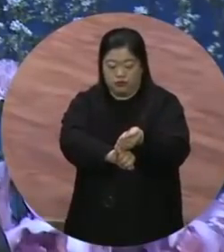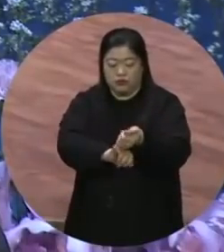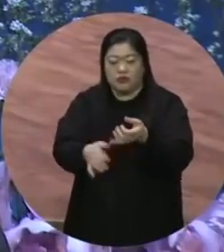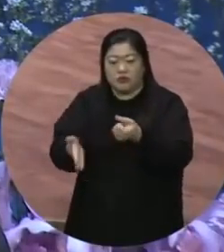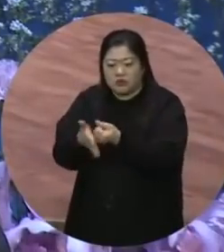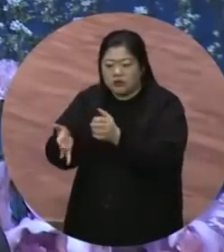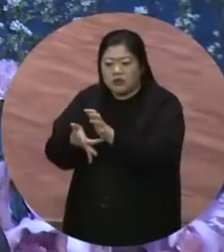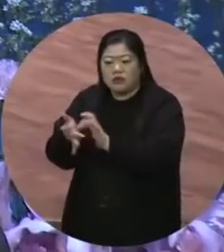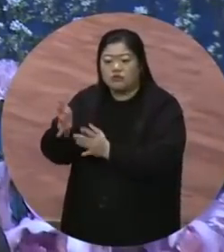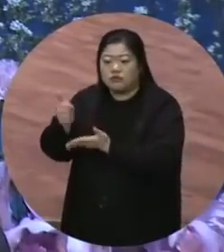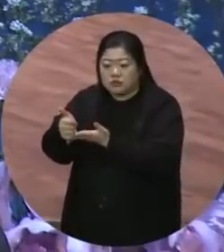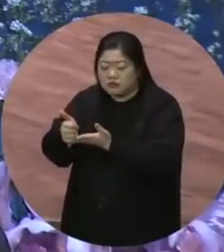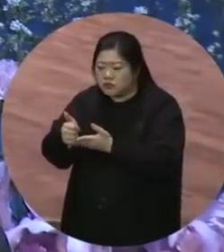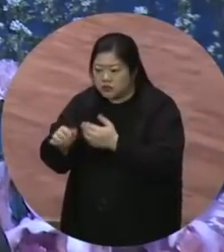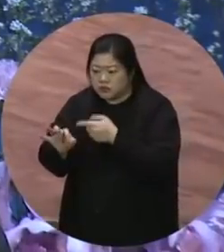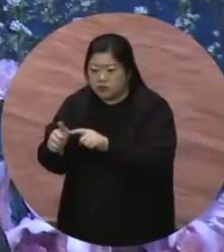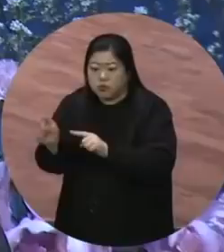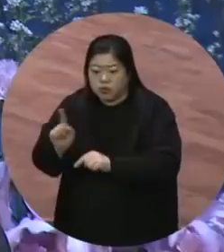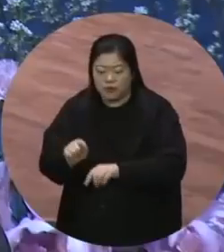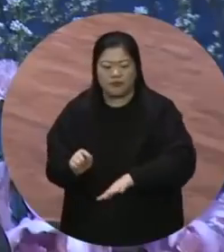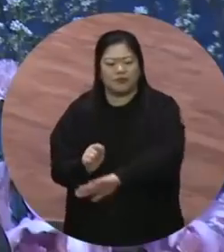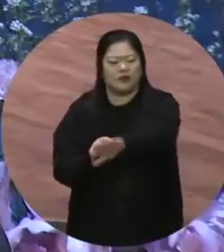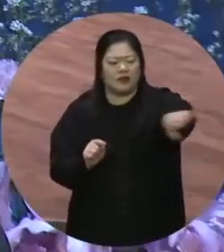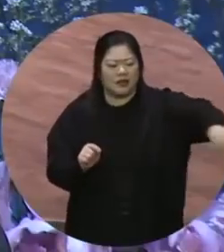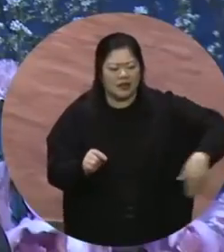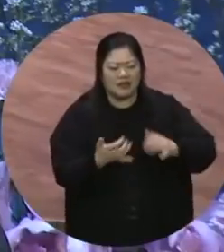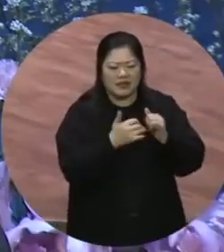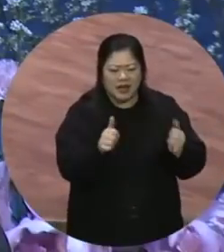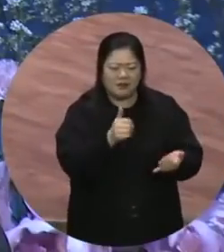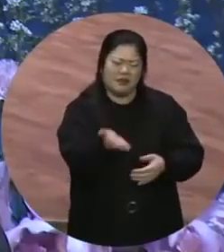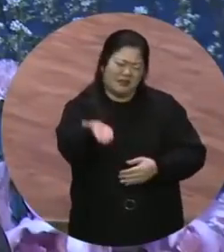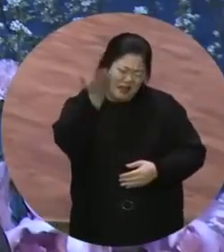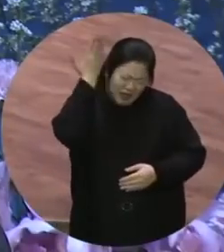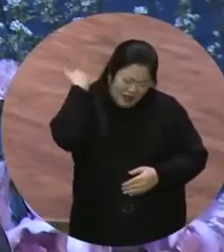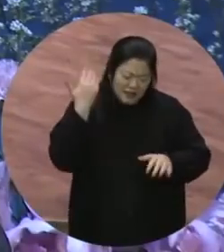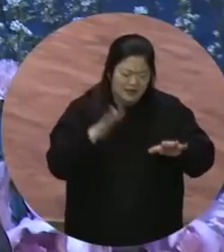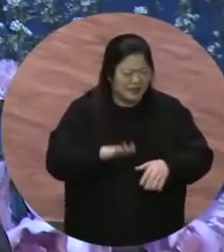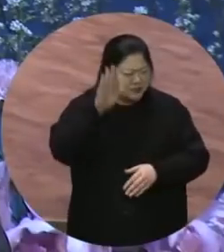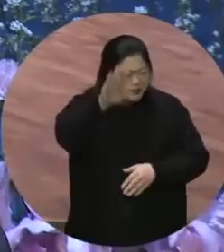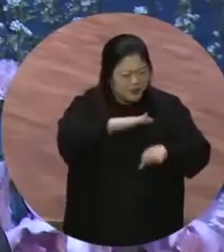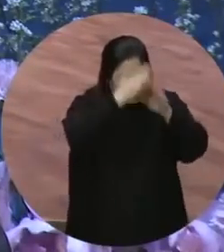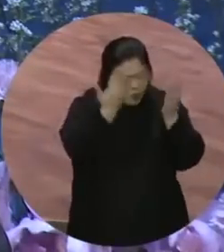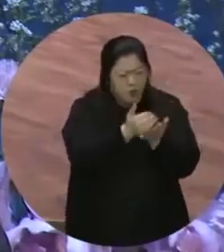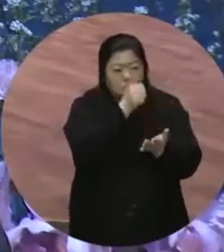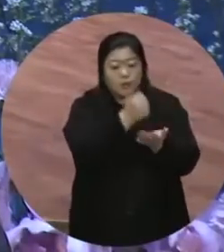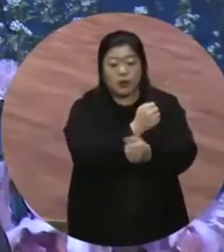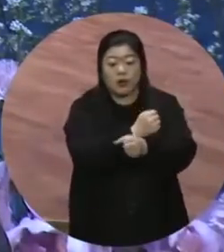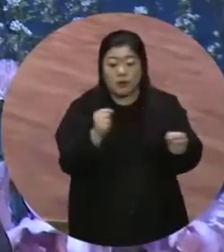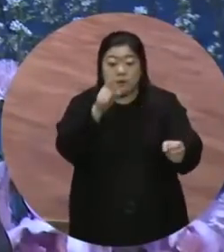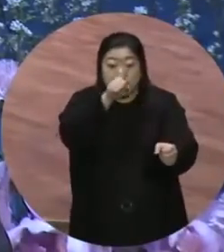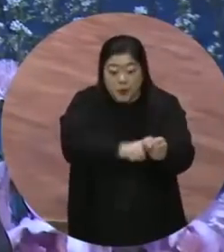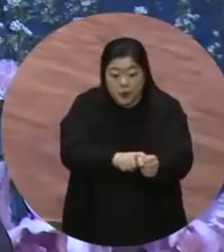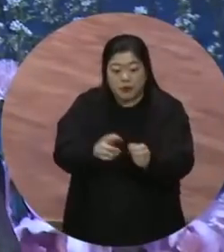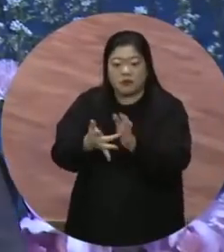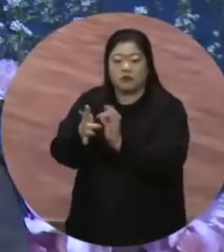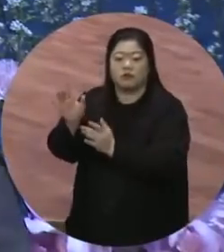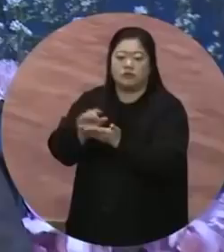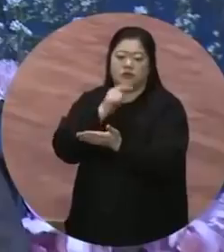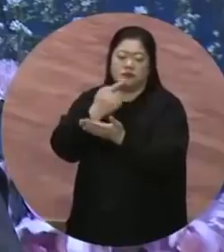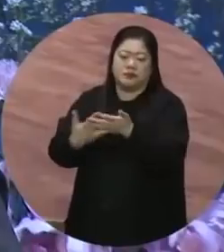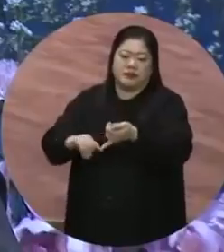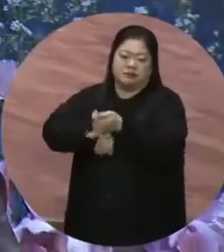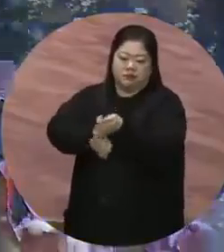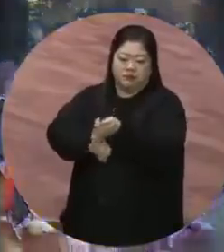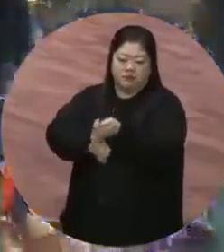필수적이기 때문에 인류의 죄를 위해서 우리의 과거, 현재, 미래의 지은 죄를 해결하기 위해서는 예수 그리스도의 피가